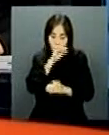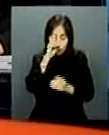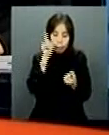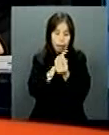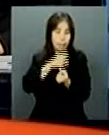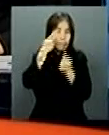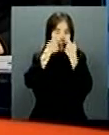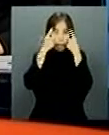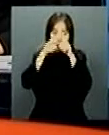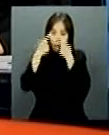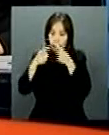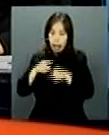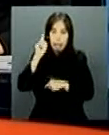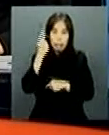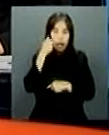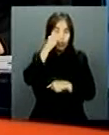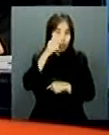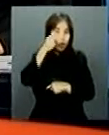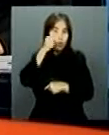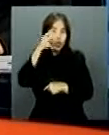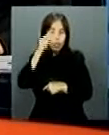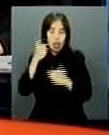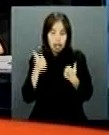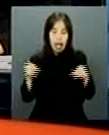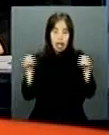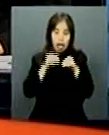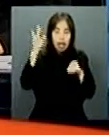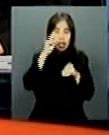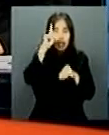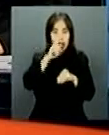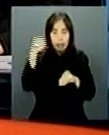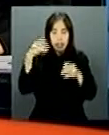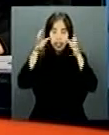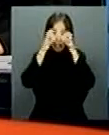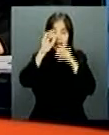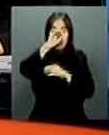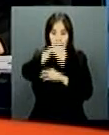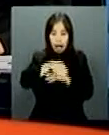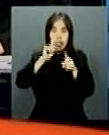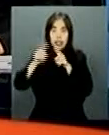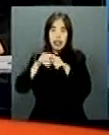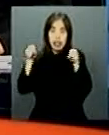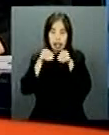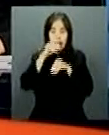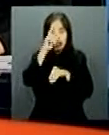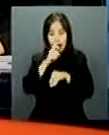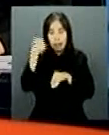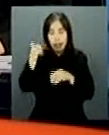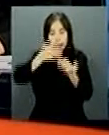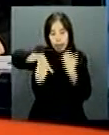งยังเป็นแหล่งถิ่นที่อยู่ของสัตว์ป่าใกล้สูญพันธุ์หลายชนิดอย่างเช่นเสือช้างเอเชียและโลมาแม่น้ำโขงค่ะ และทั้งหม